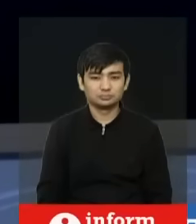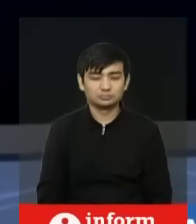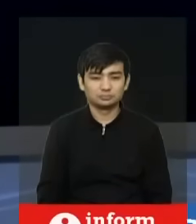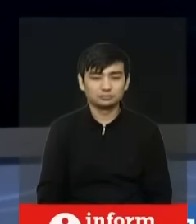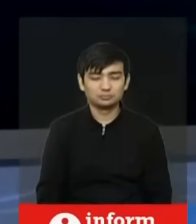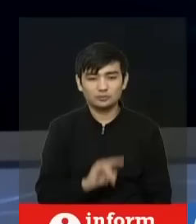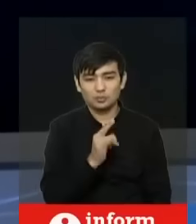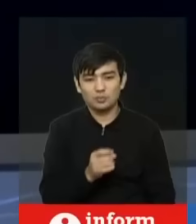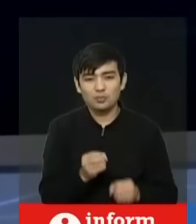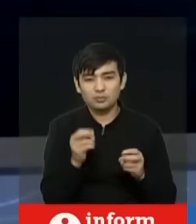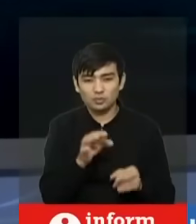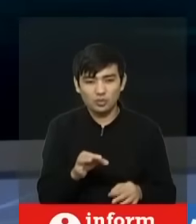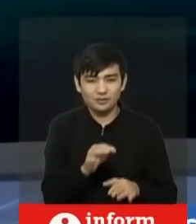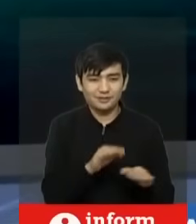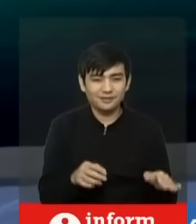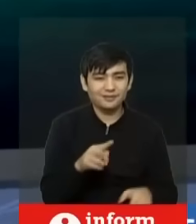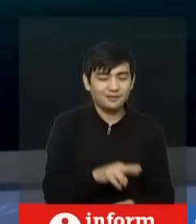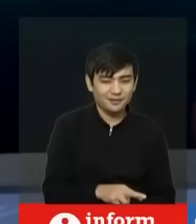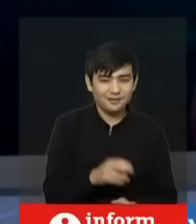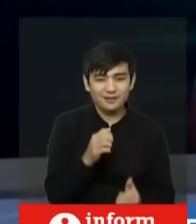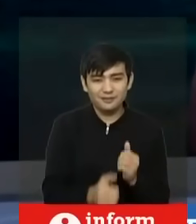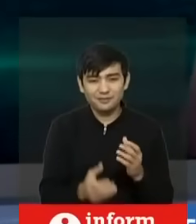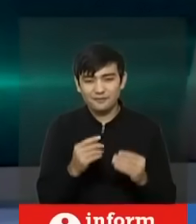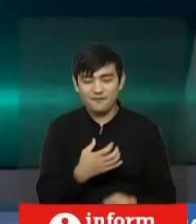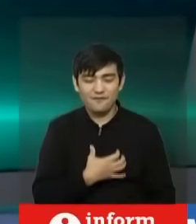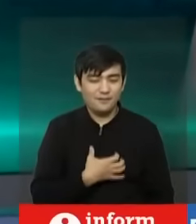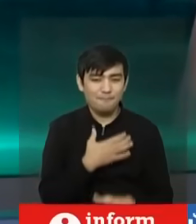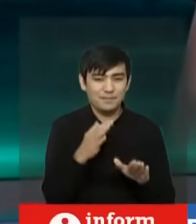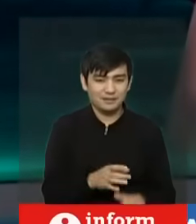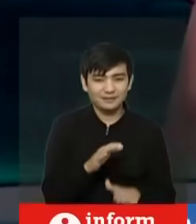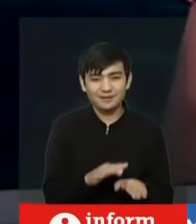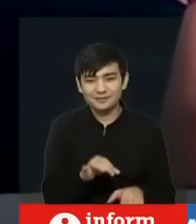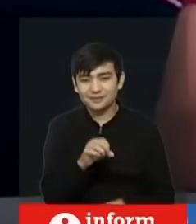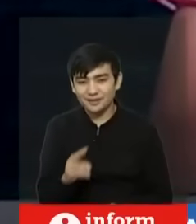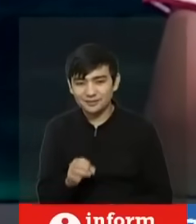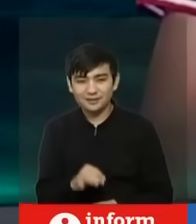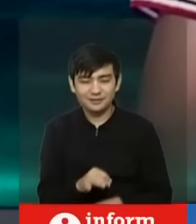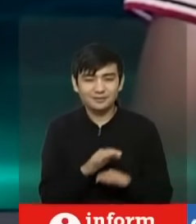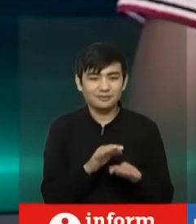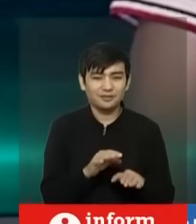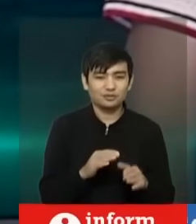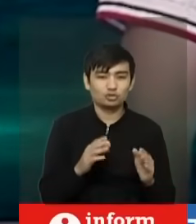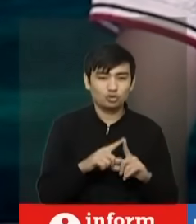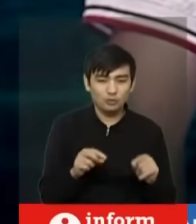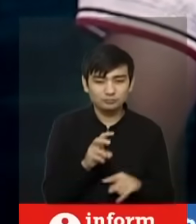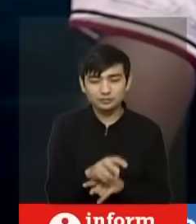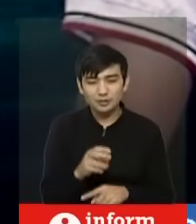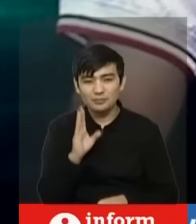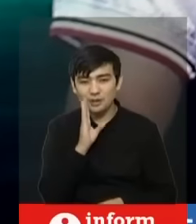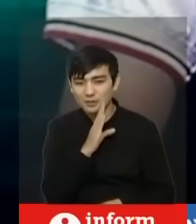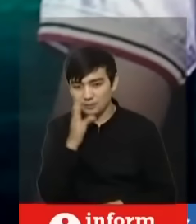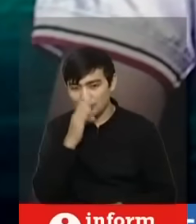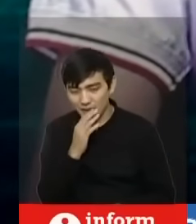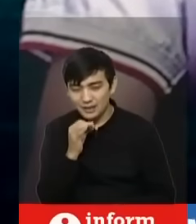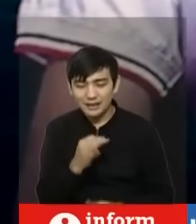Бала қауіпсіздігі атана үшін әр кезде бас торында. Мектеп пен балабақшаға баратын балаларға қай кезде атана, қай кезде